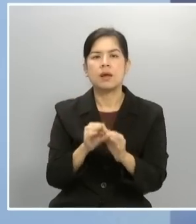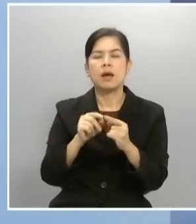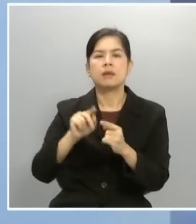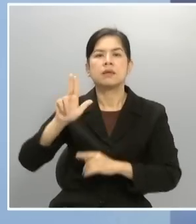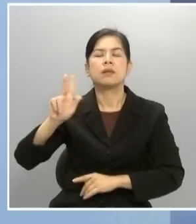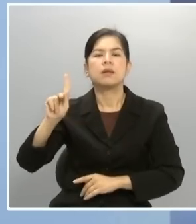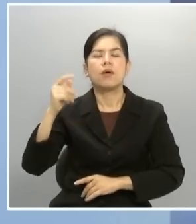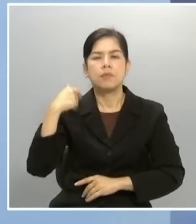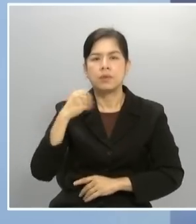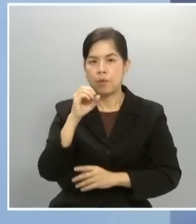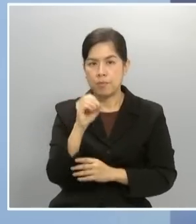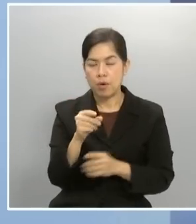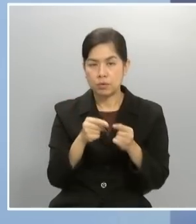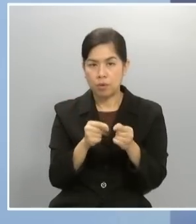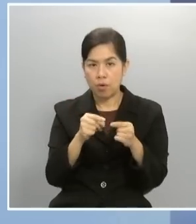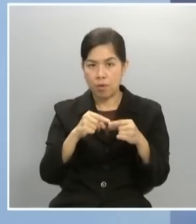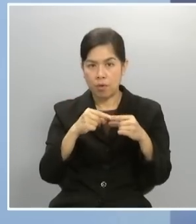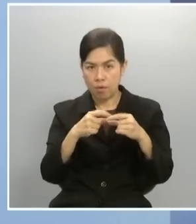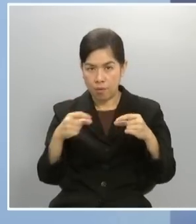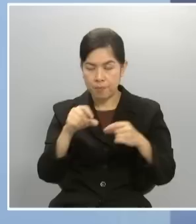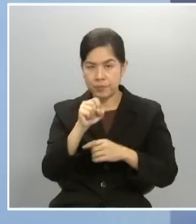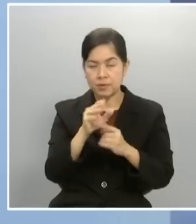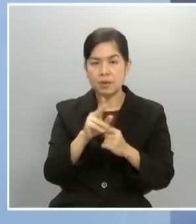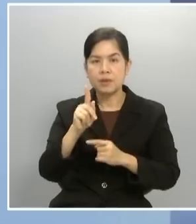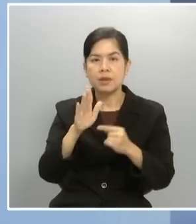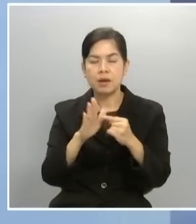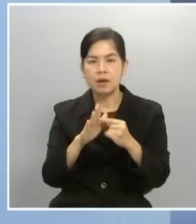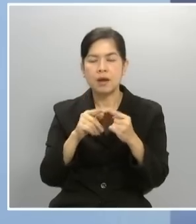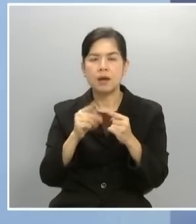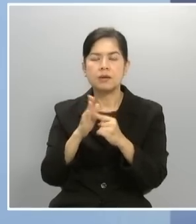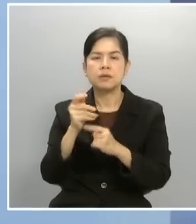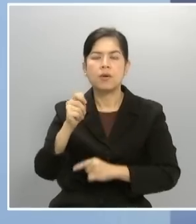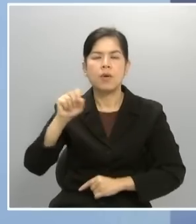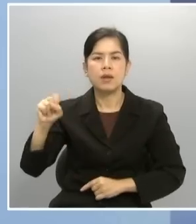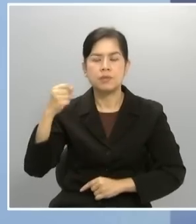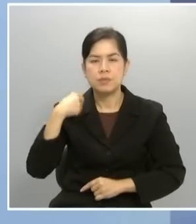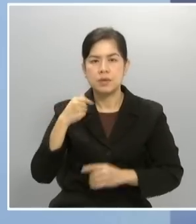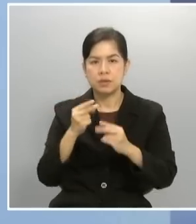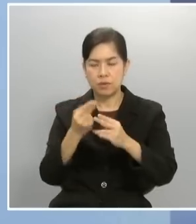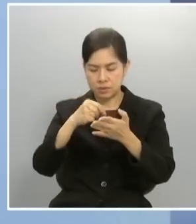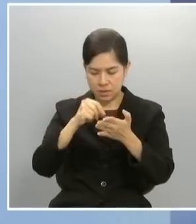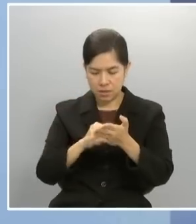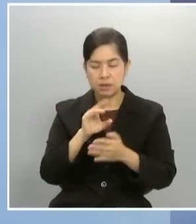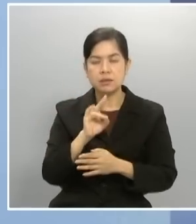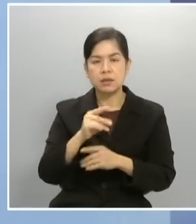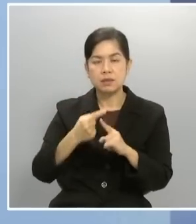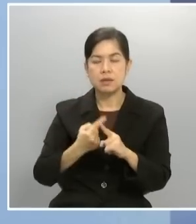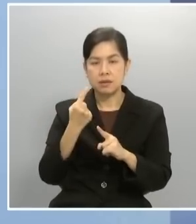แล้วก็บอกสาขาเป็นสาขาเอสพนาดรัชดาภิเษกลงวันที่ 7มกราคมปี